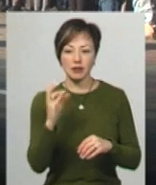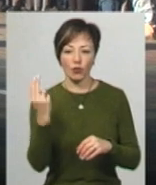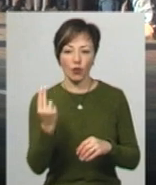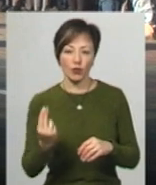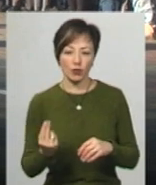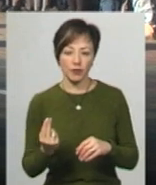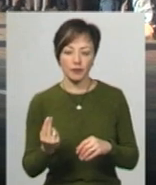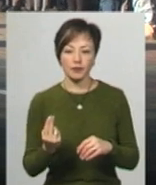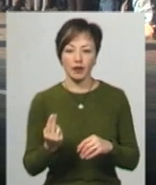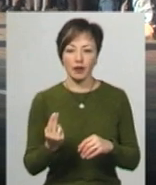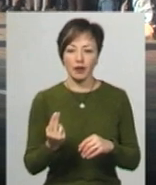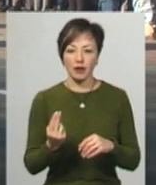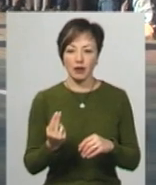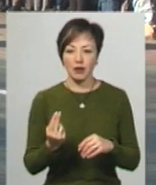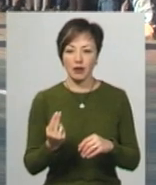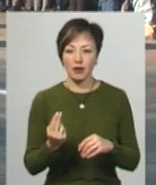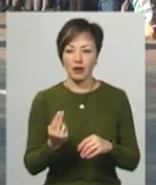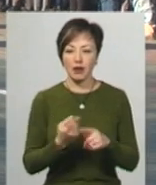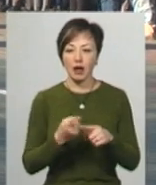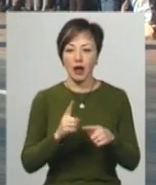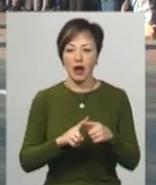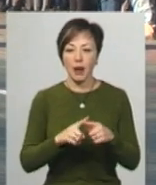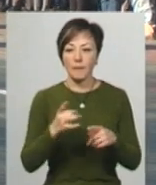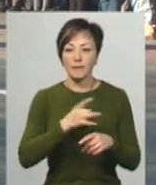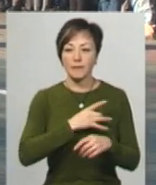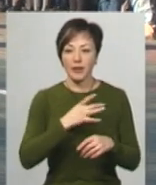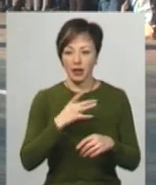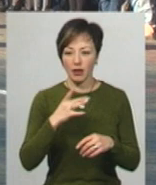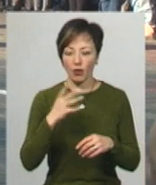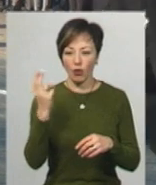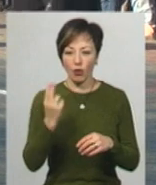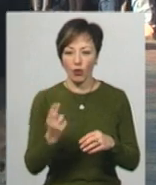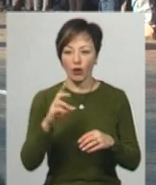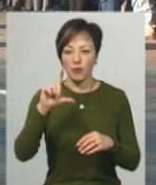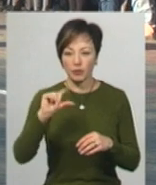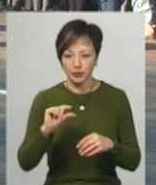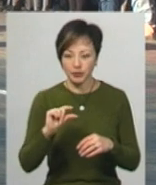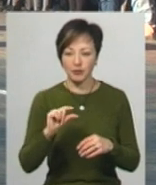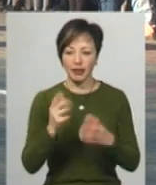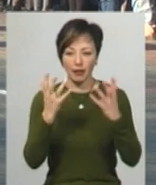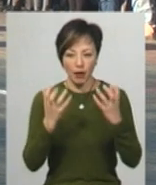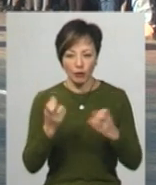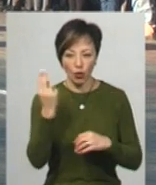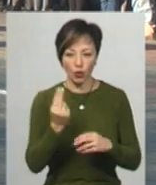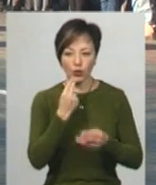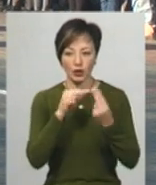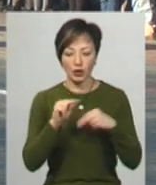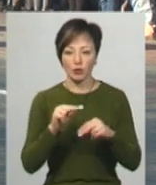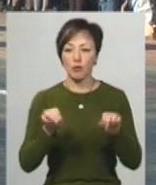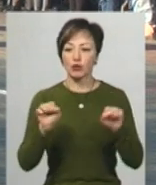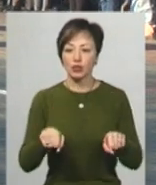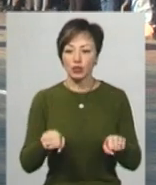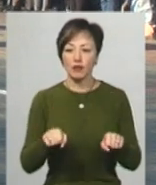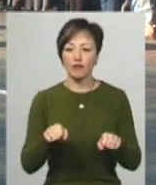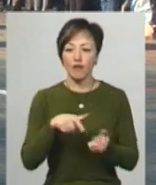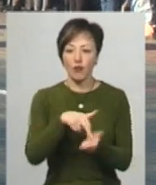відтінків. Блакитного кольору найбільш міцніший, білого кольору в два рази тончий. Також можливо тільки